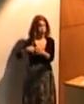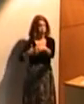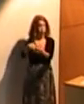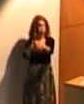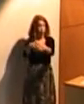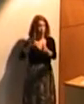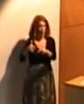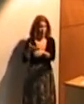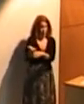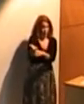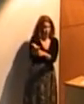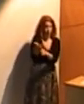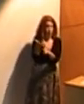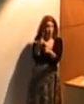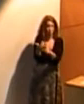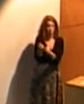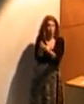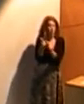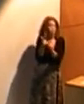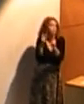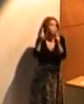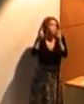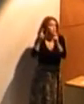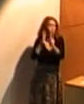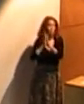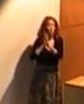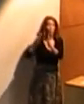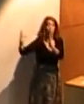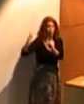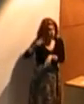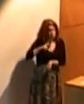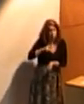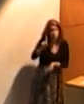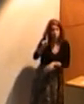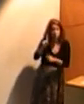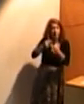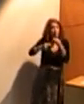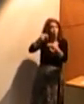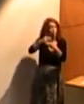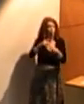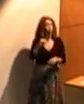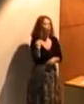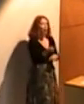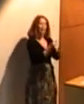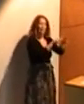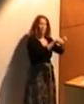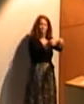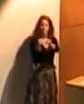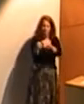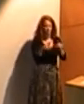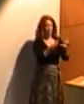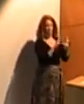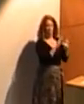conservez une bibliothèque de légaux existent où chaque concours chaque concurrent chaque équipe concurrente